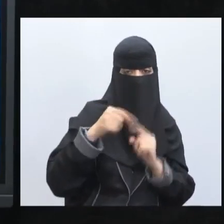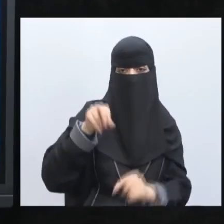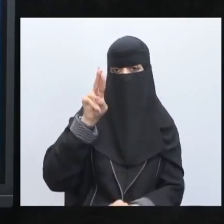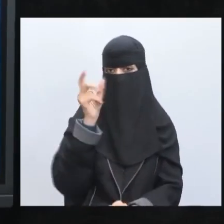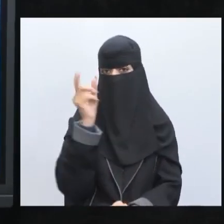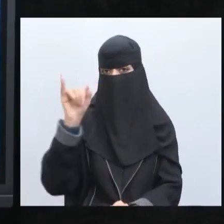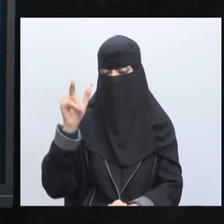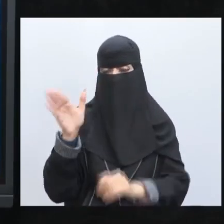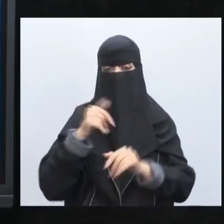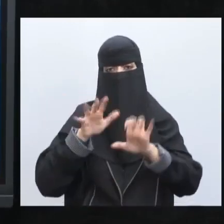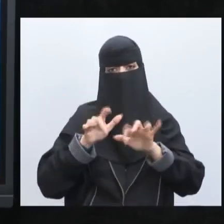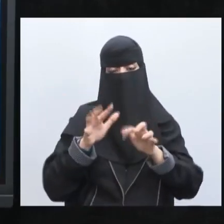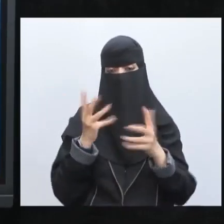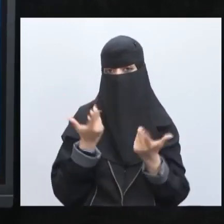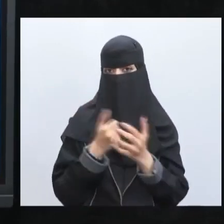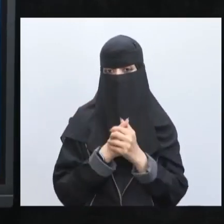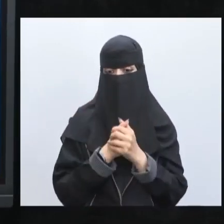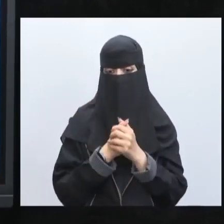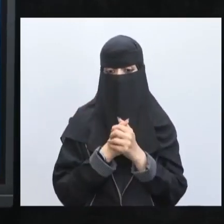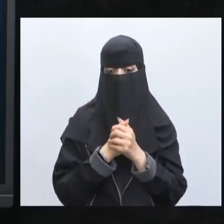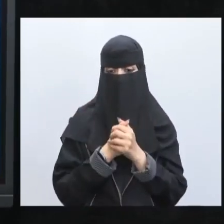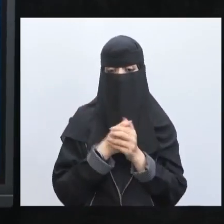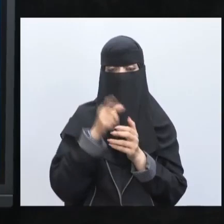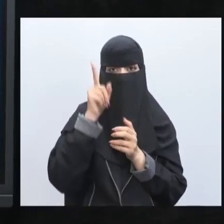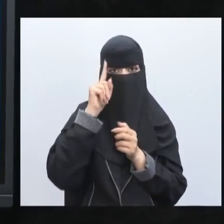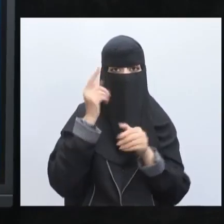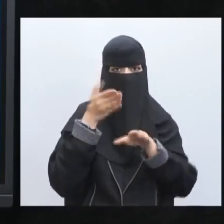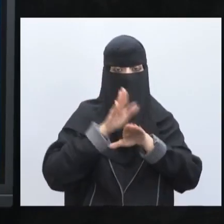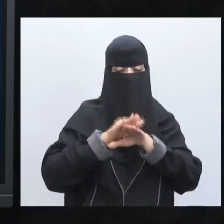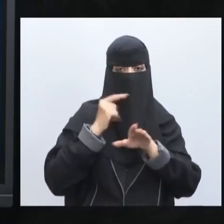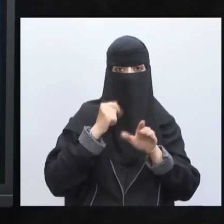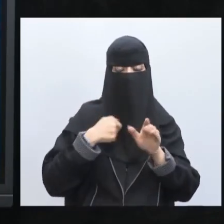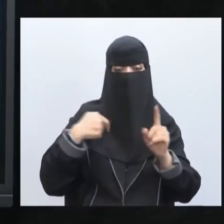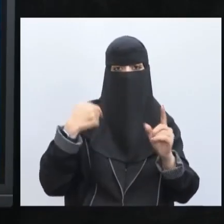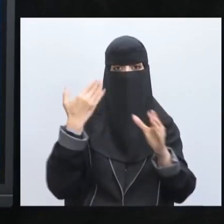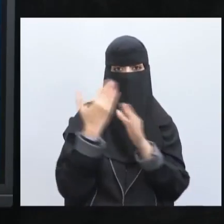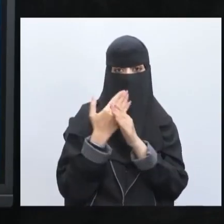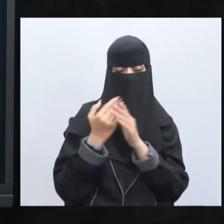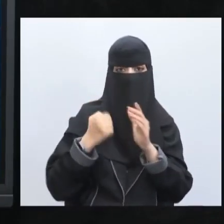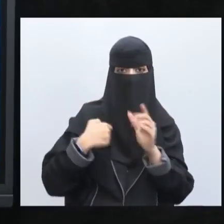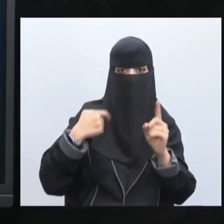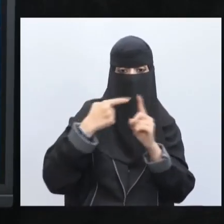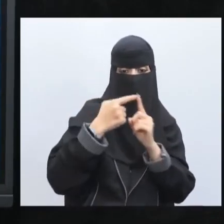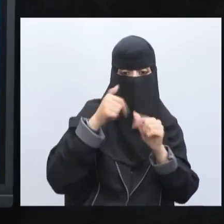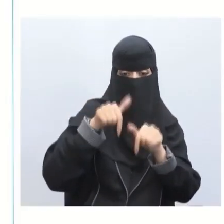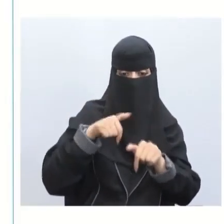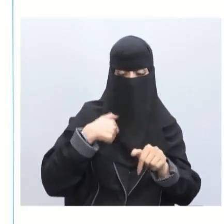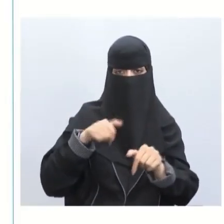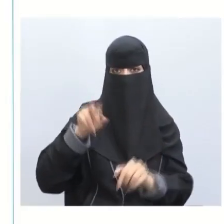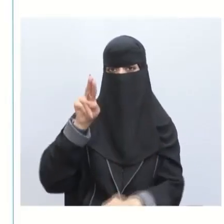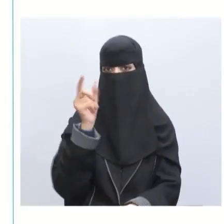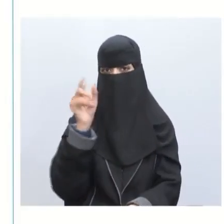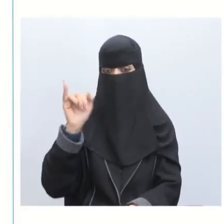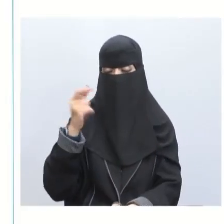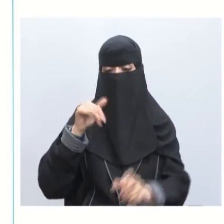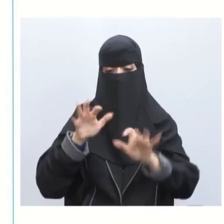التنمر الالكتروني مخرجات التعلم اتعرف على دوافع التعلم دوافع